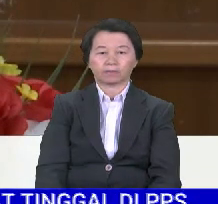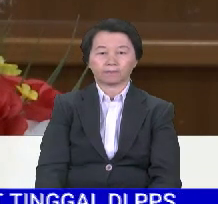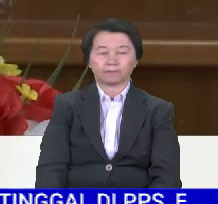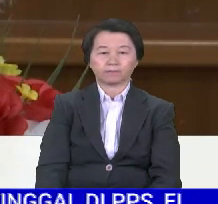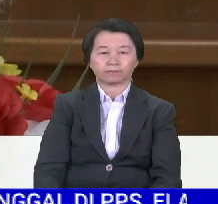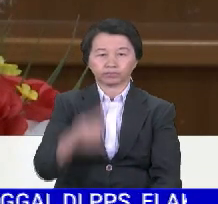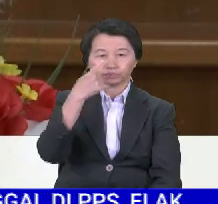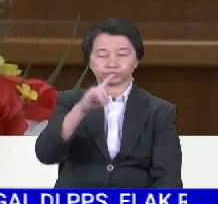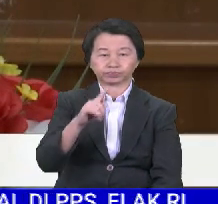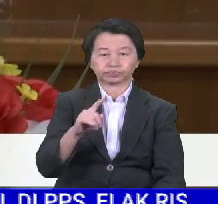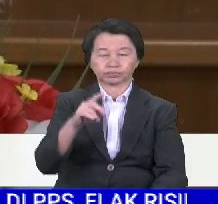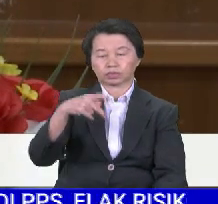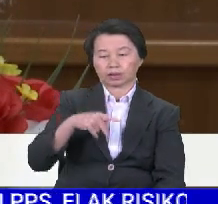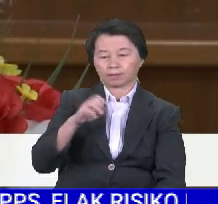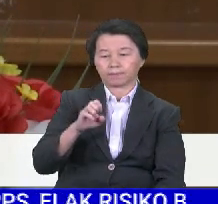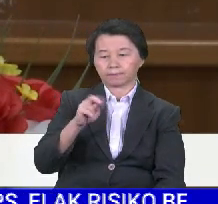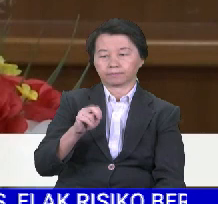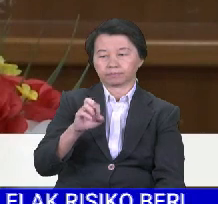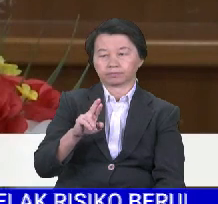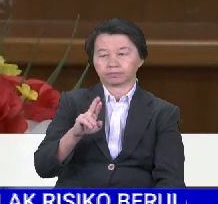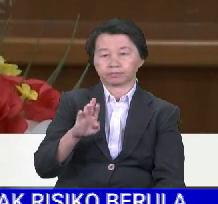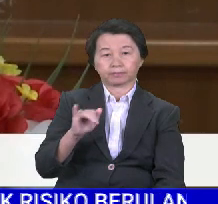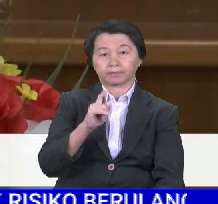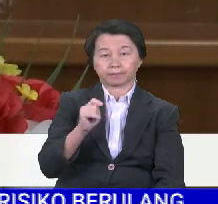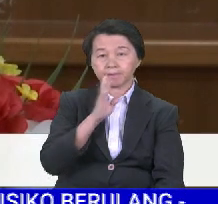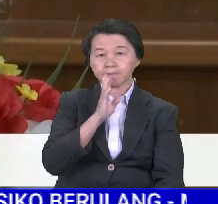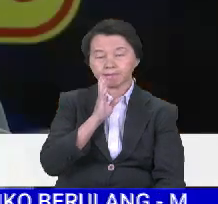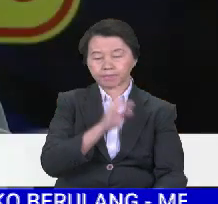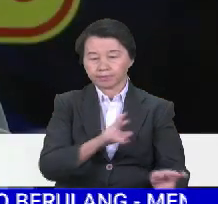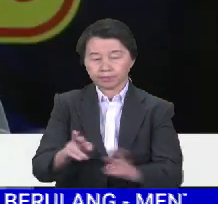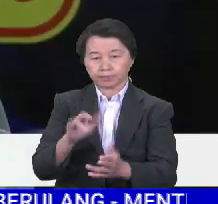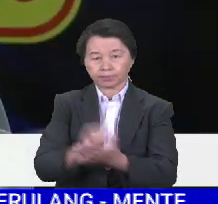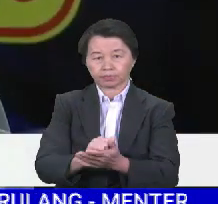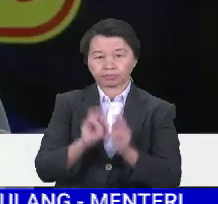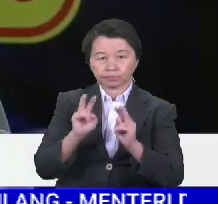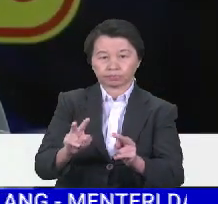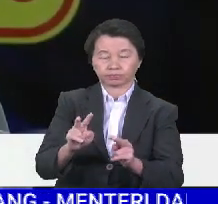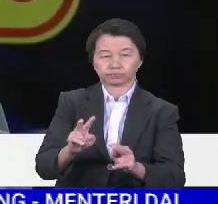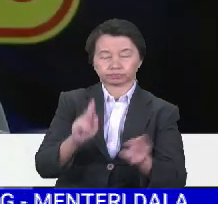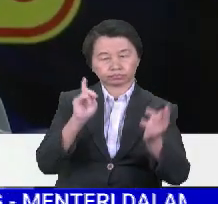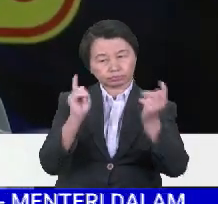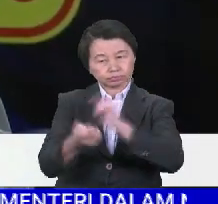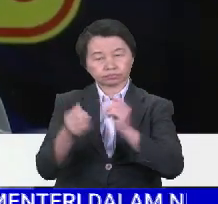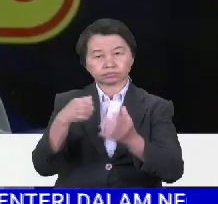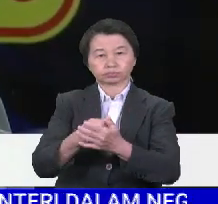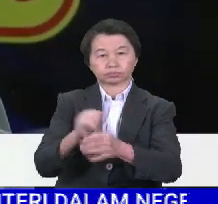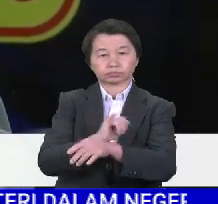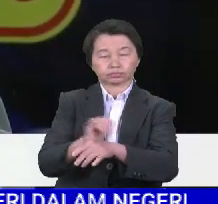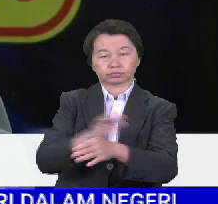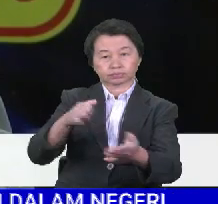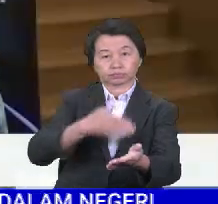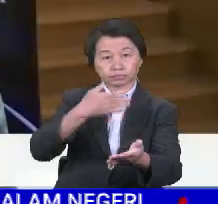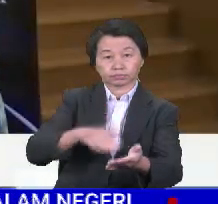pada itu, bagi penerbit ACLB George Martin Howell, rancangan tersebut menyaksikan evolusi dalam industri muzik